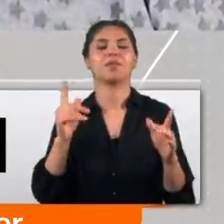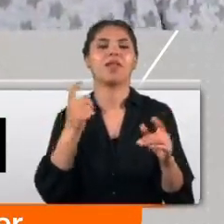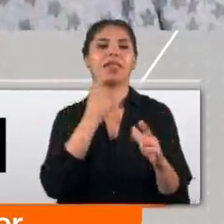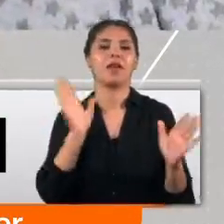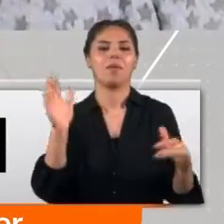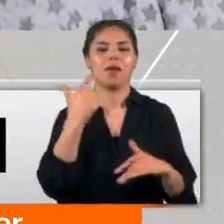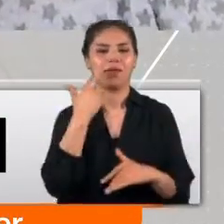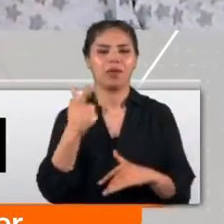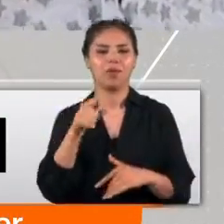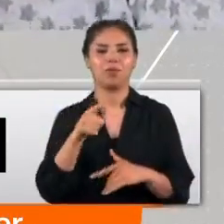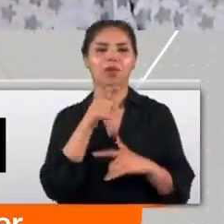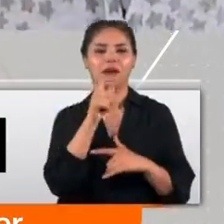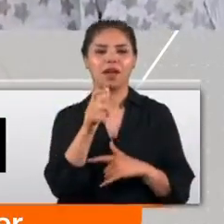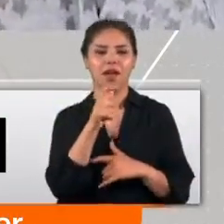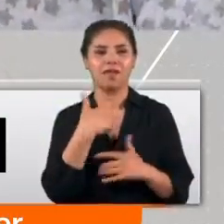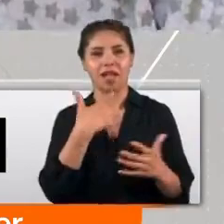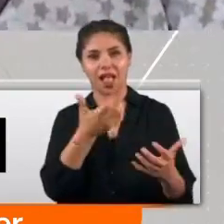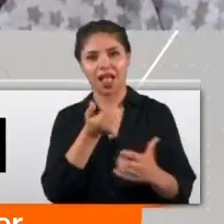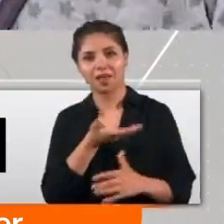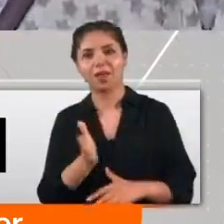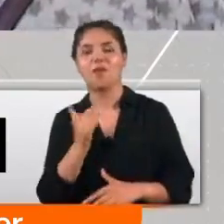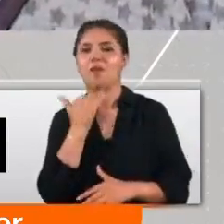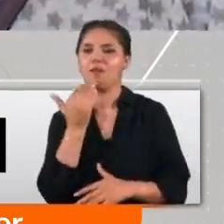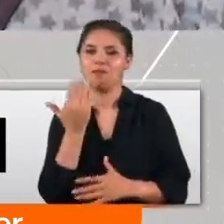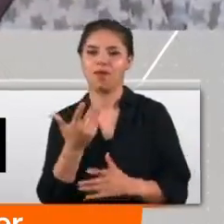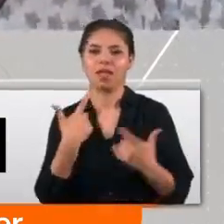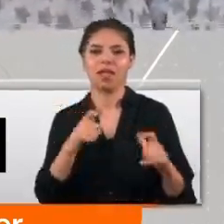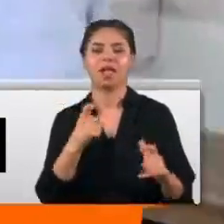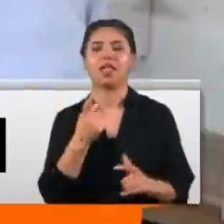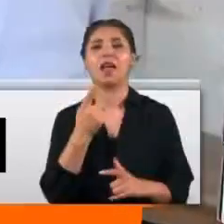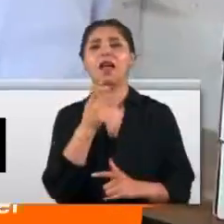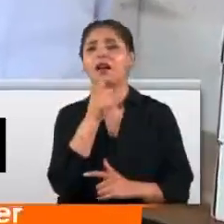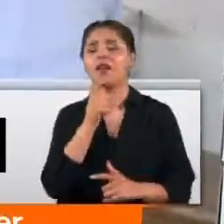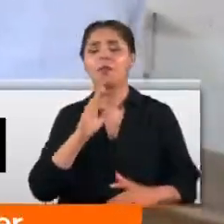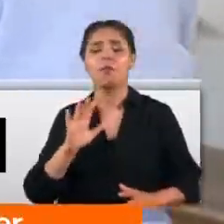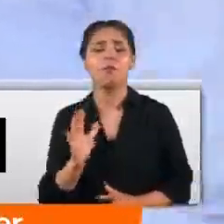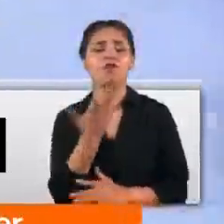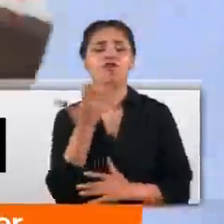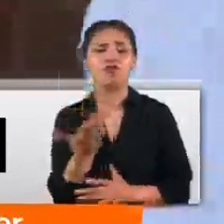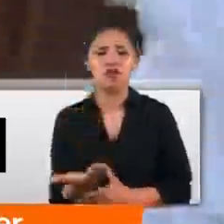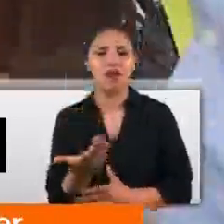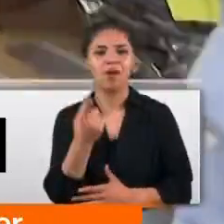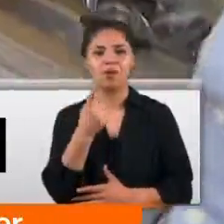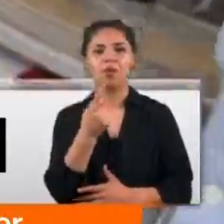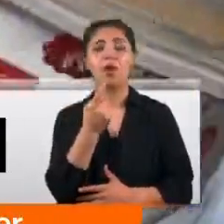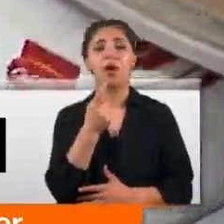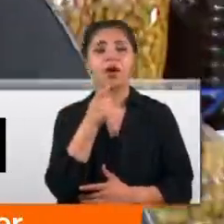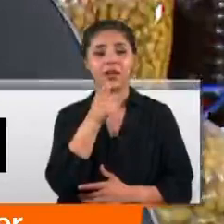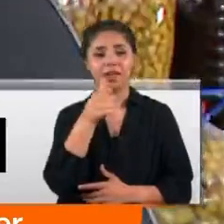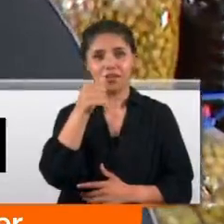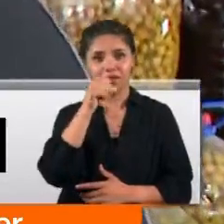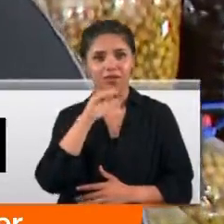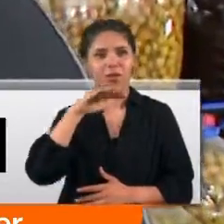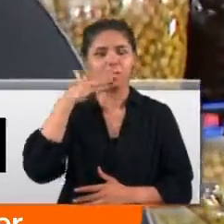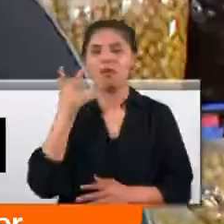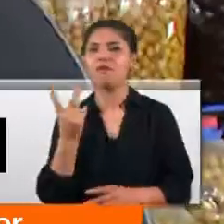Aynen öyle. Buranın kahvesinden alıp gitmeden olmaz. Hatay'ın kahvesi başka. Bu kahvenin tadına bakan tekrar vazgeçemiyor. Ne